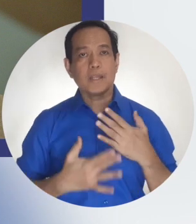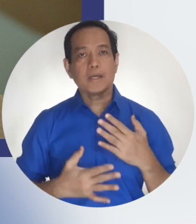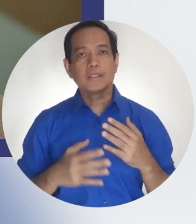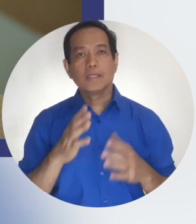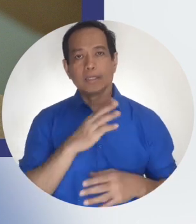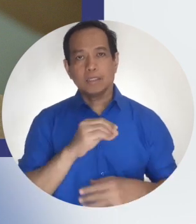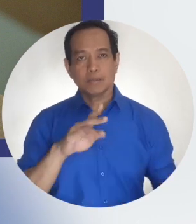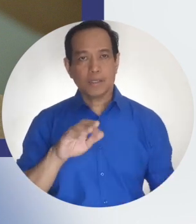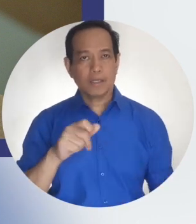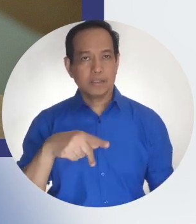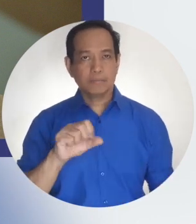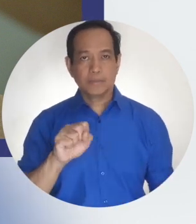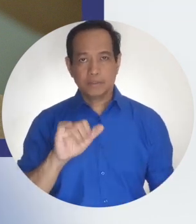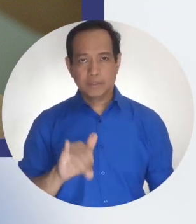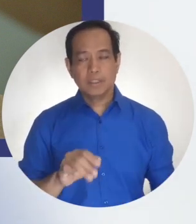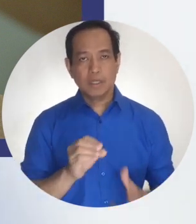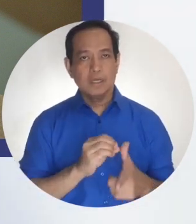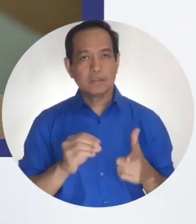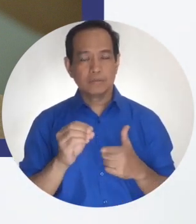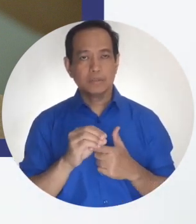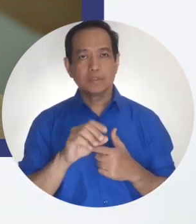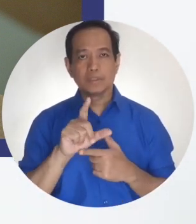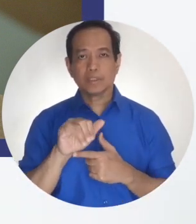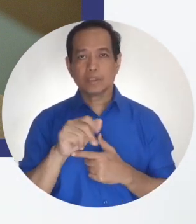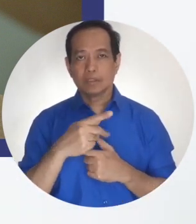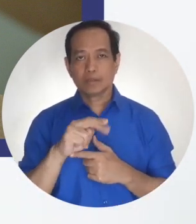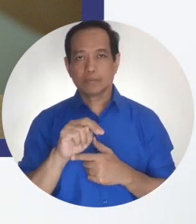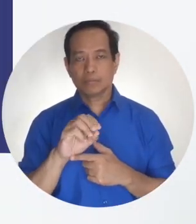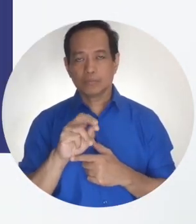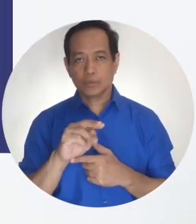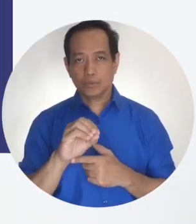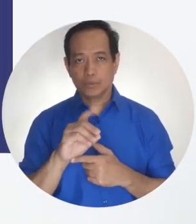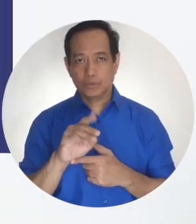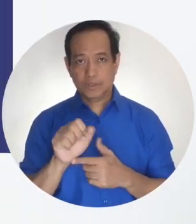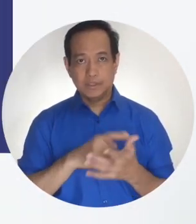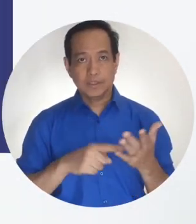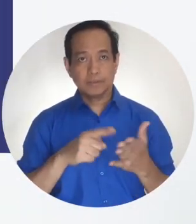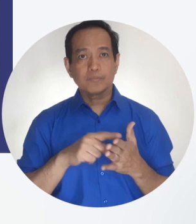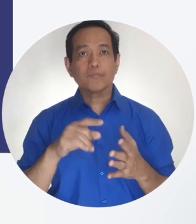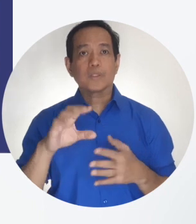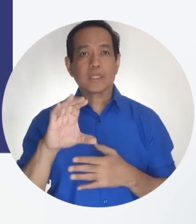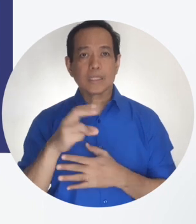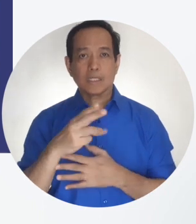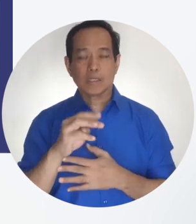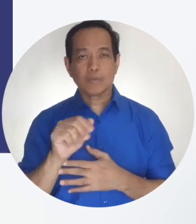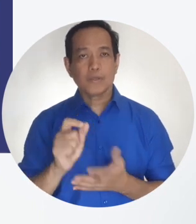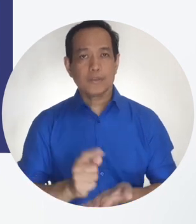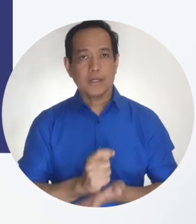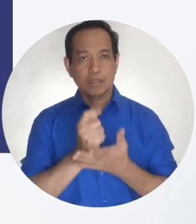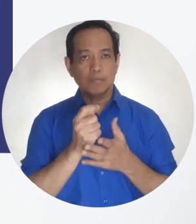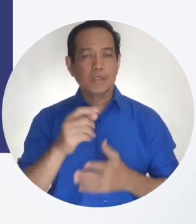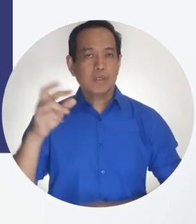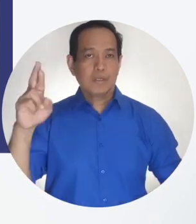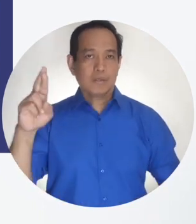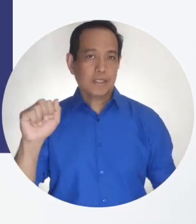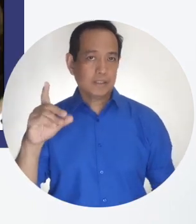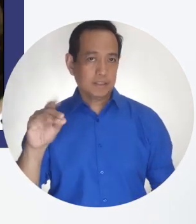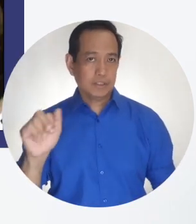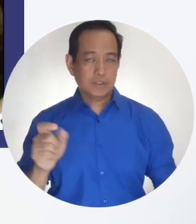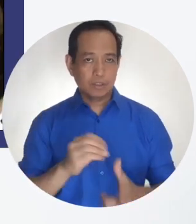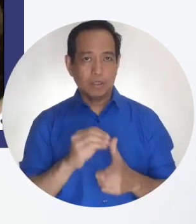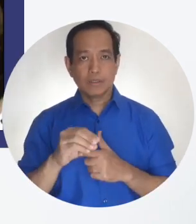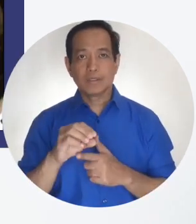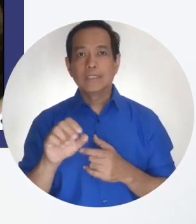ng pag-examine ng dugo at pag-biopsy ng kulani. Ang mga sakit na ito ay maaaring